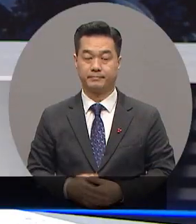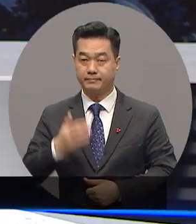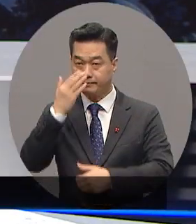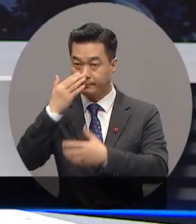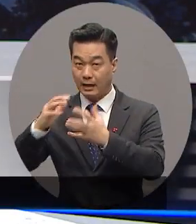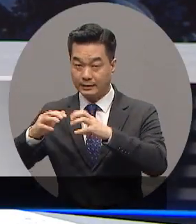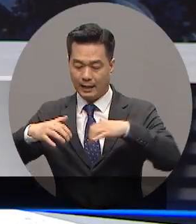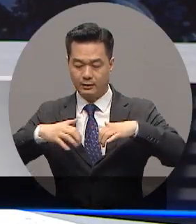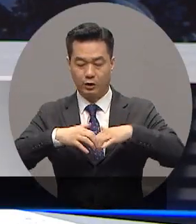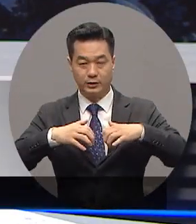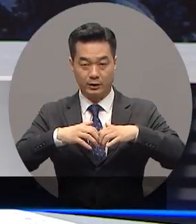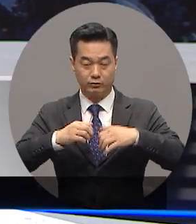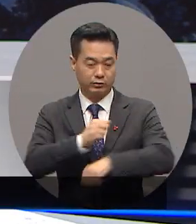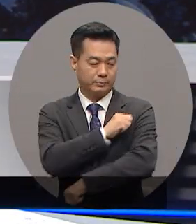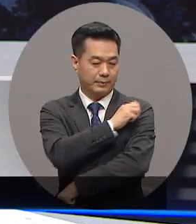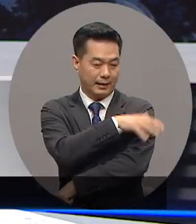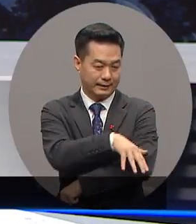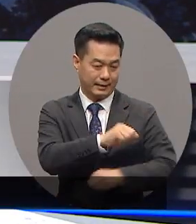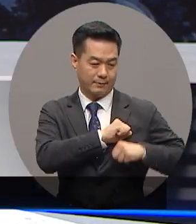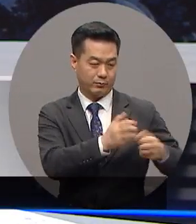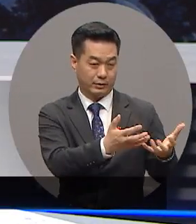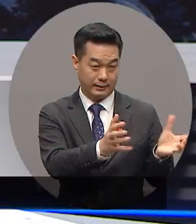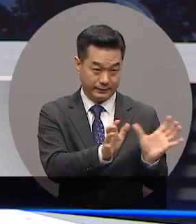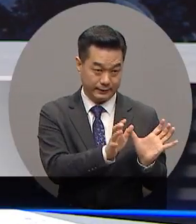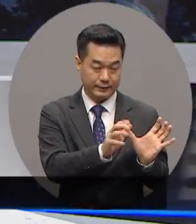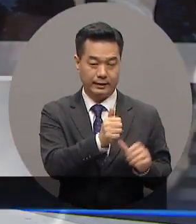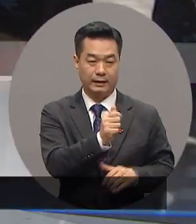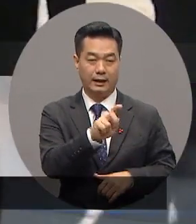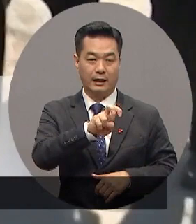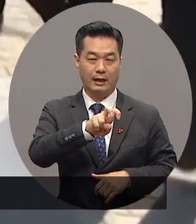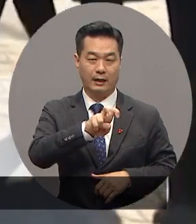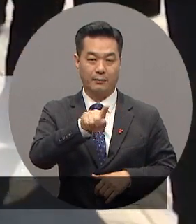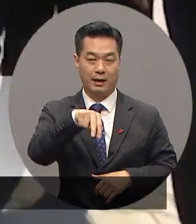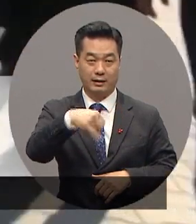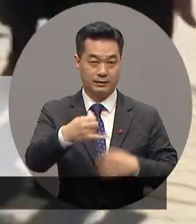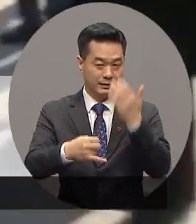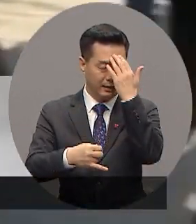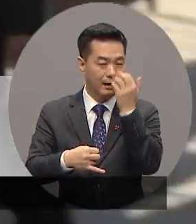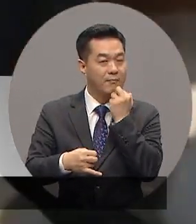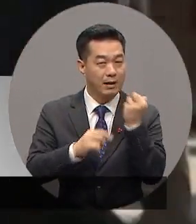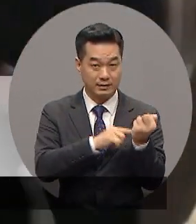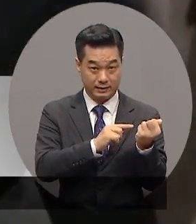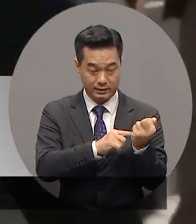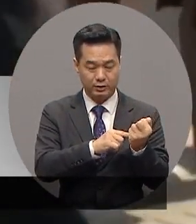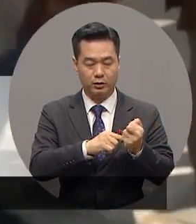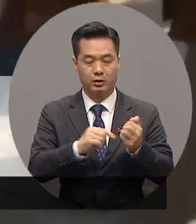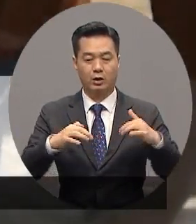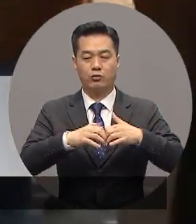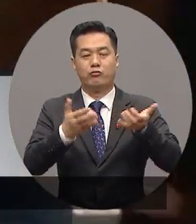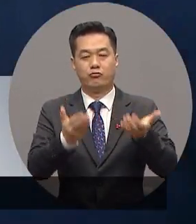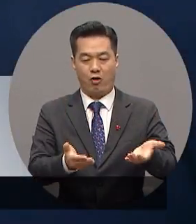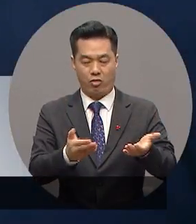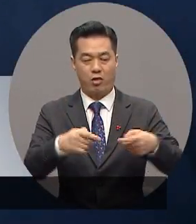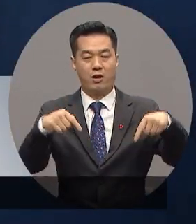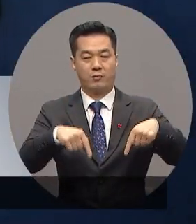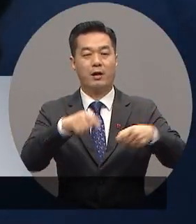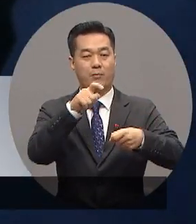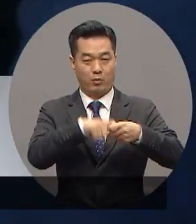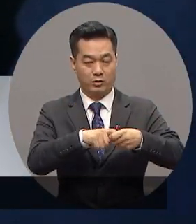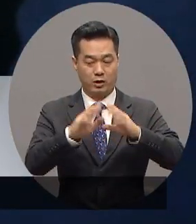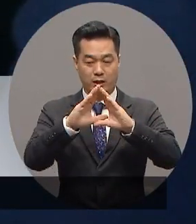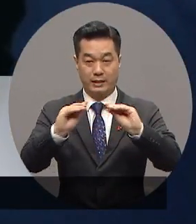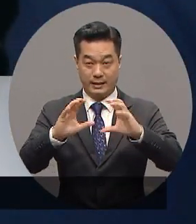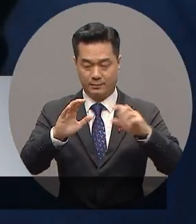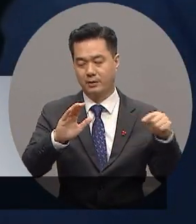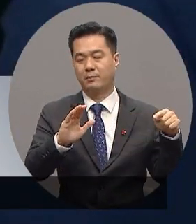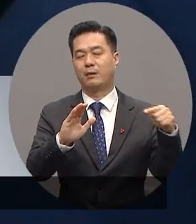이스라엘과 전쟁 중인 팔레스타인 무장정파 하마스의 정치 지도자가 휴전 협상을 위해 이집트를 방문합니다. AFP